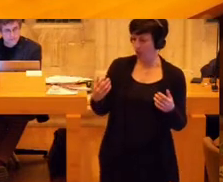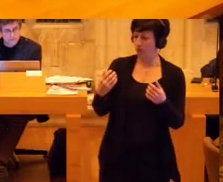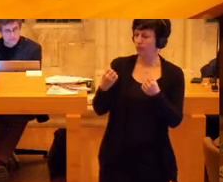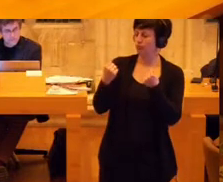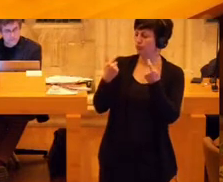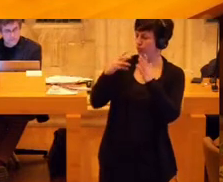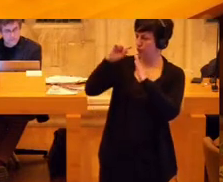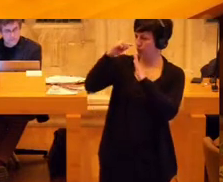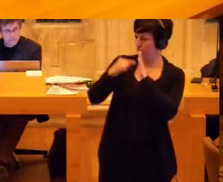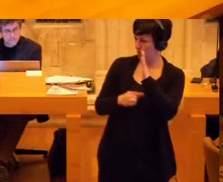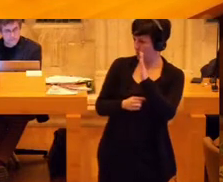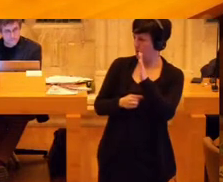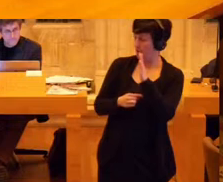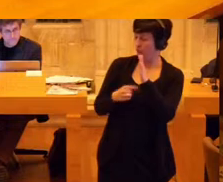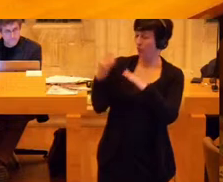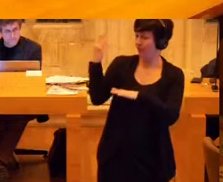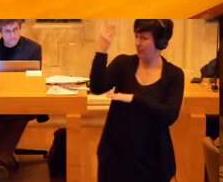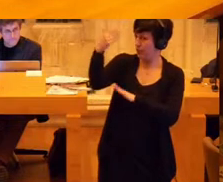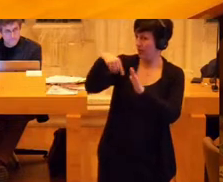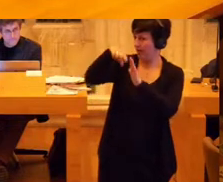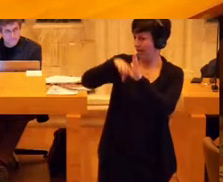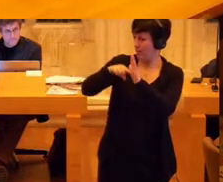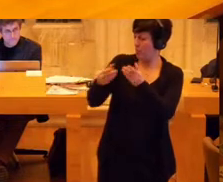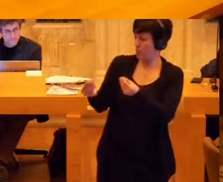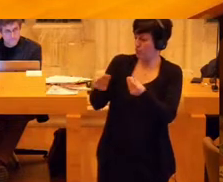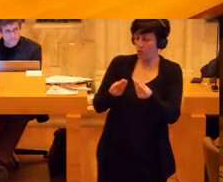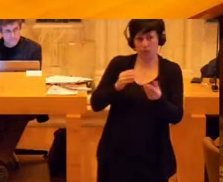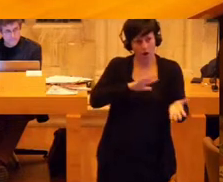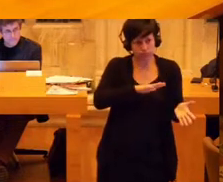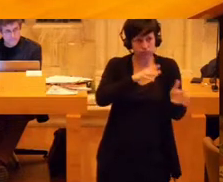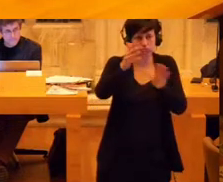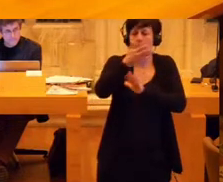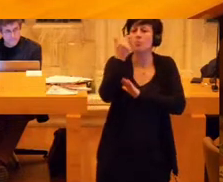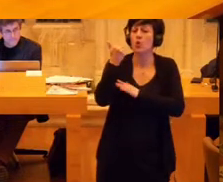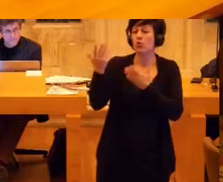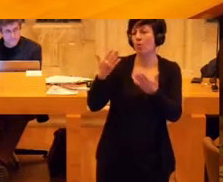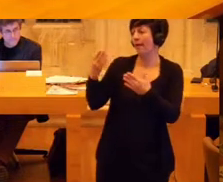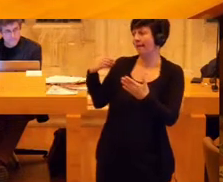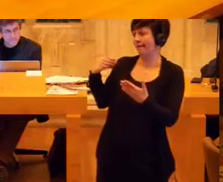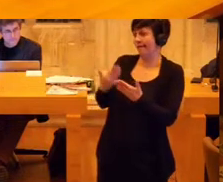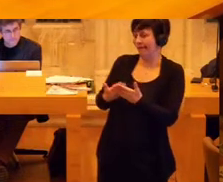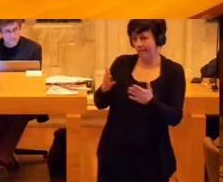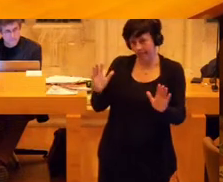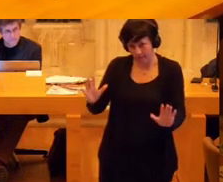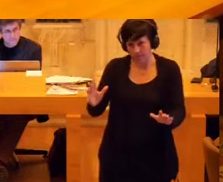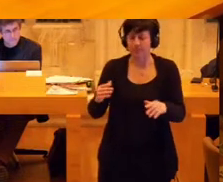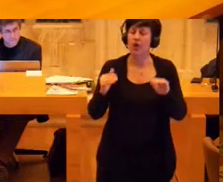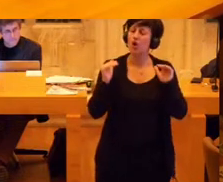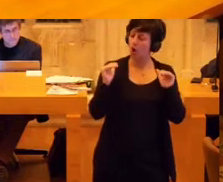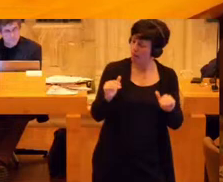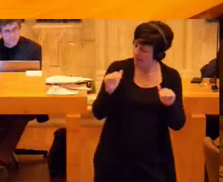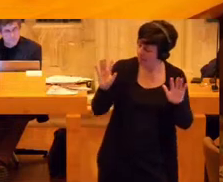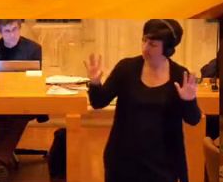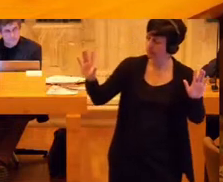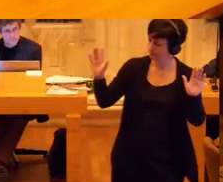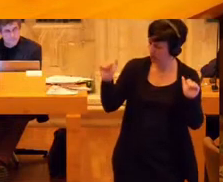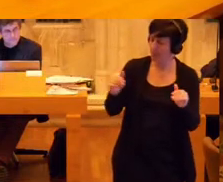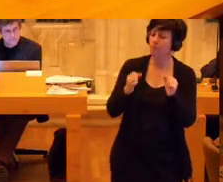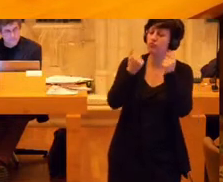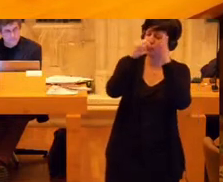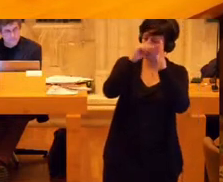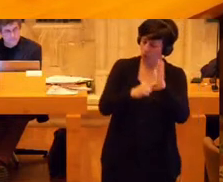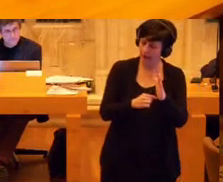de ce futur règlement sont des progrès par rapport au précédent. Certains points restent à